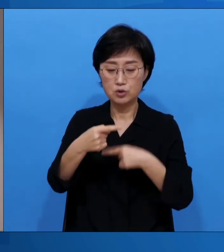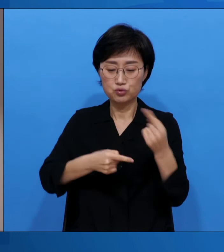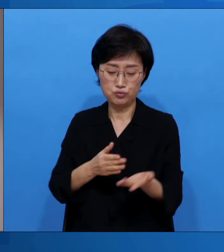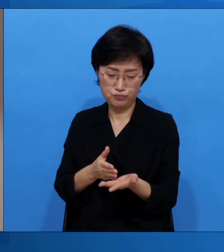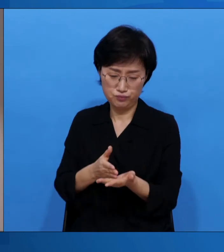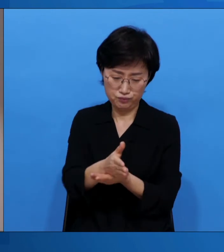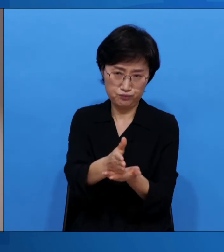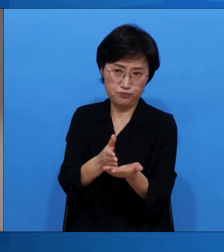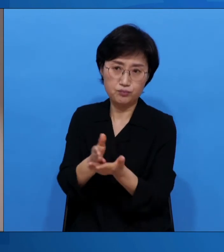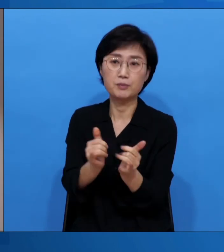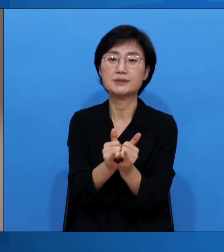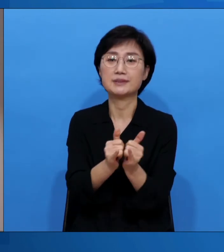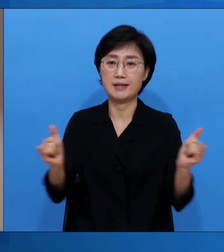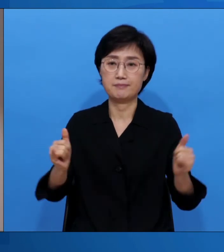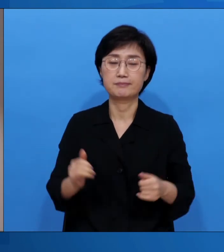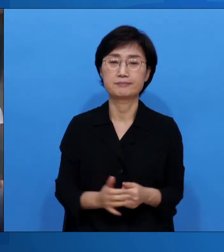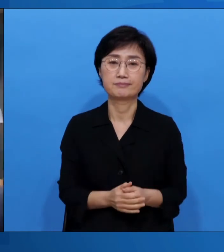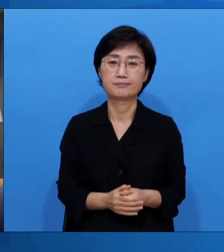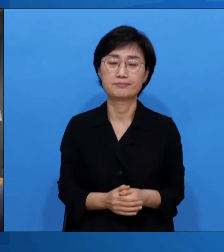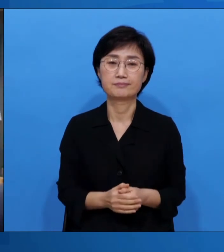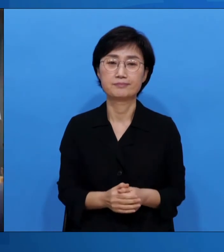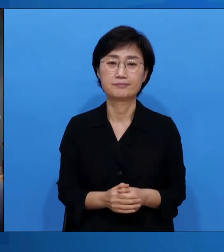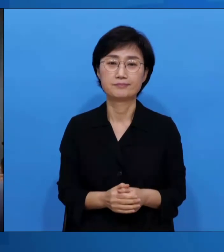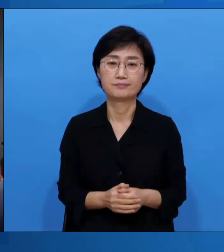근무하는 전문가입니다.